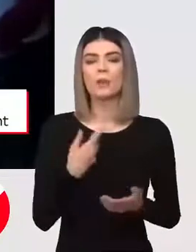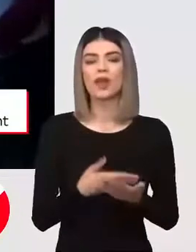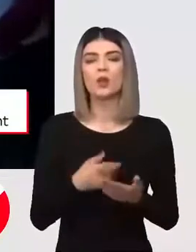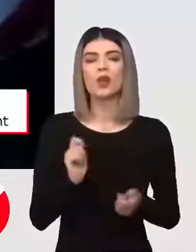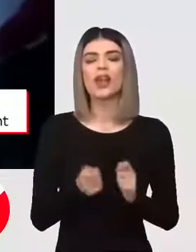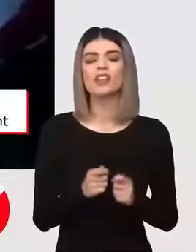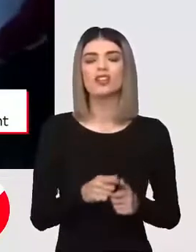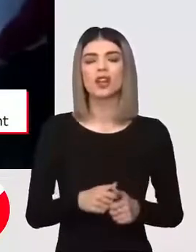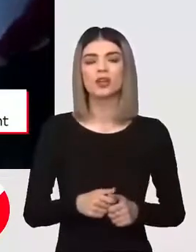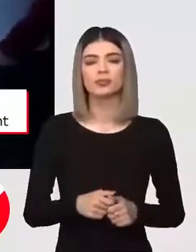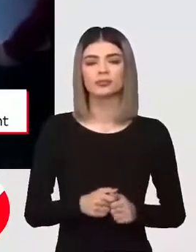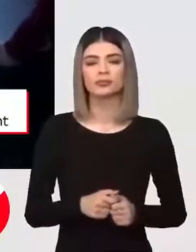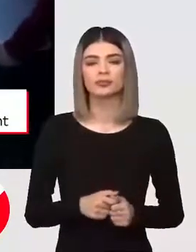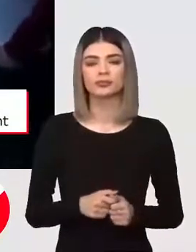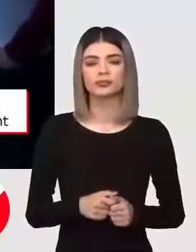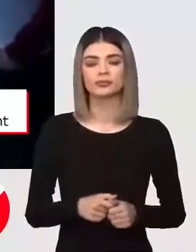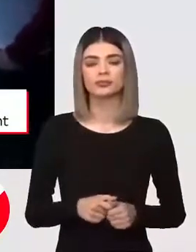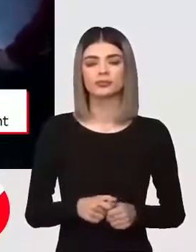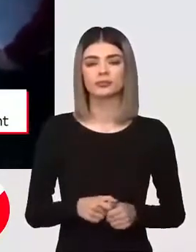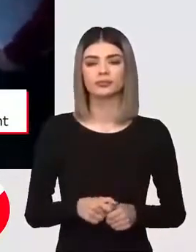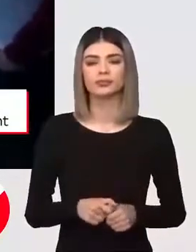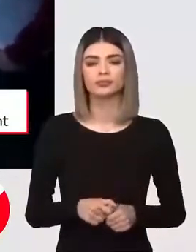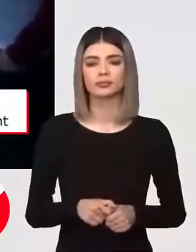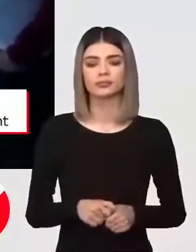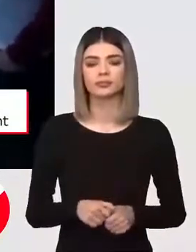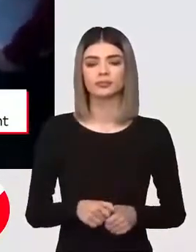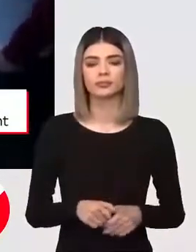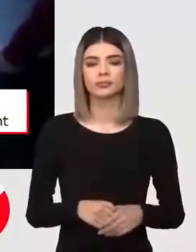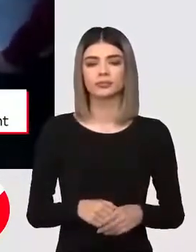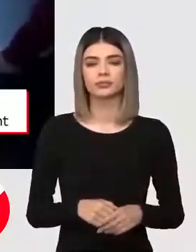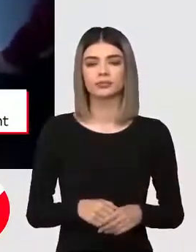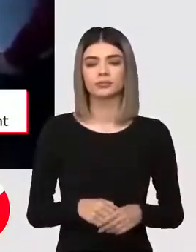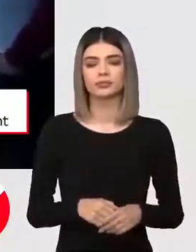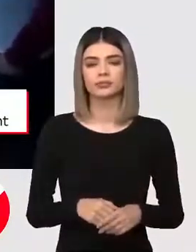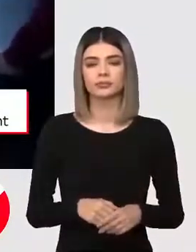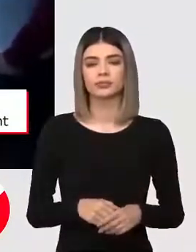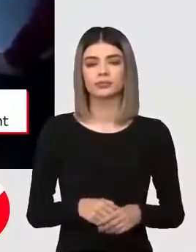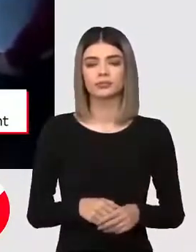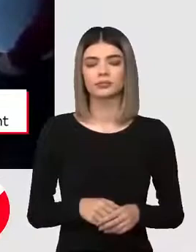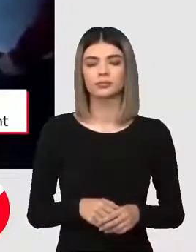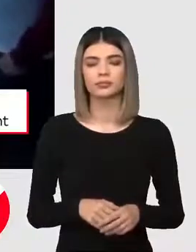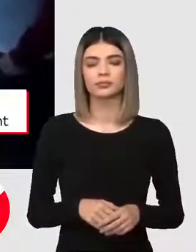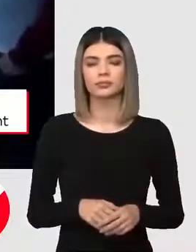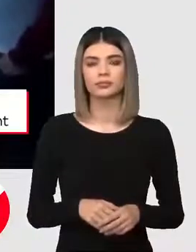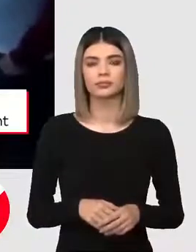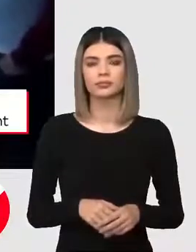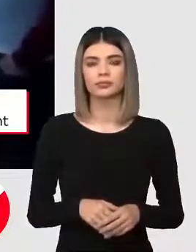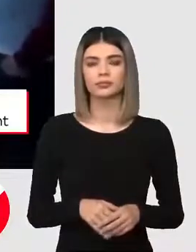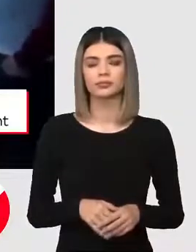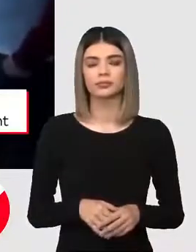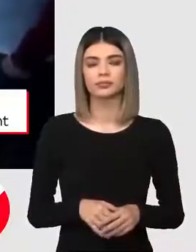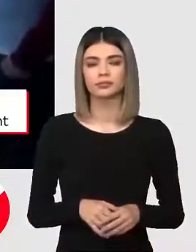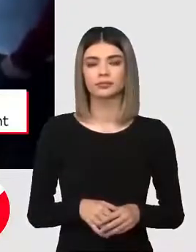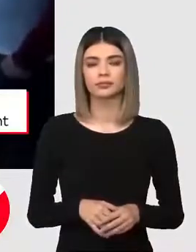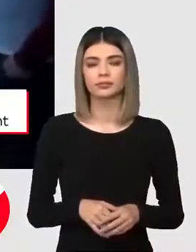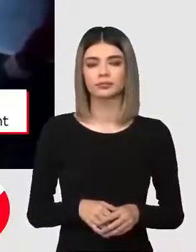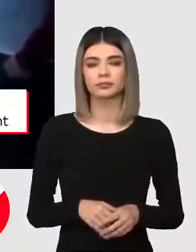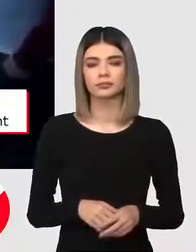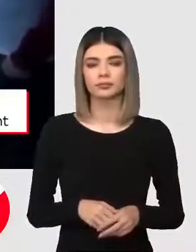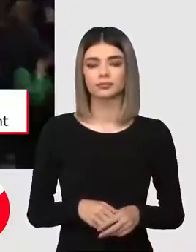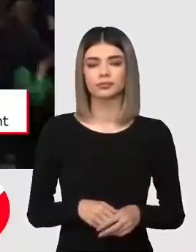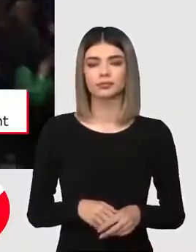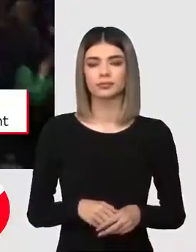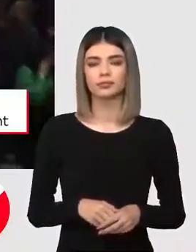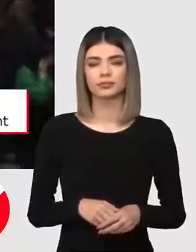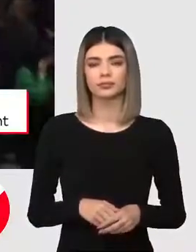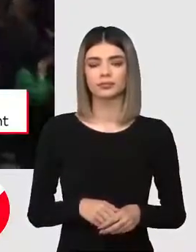probabil încercând o apropiere de republicani, care ei s-ar putea să obțină între 50 și 80